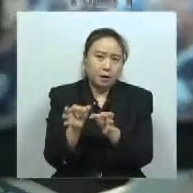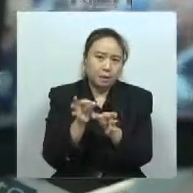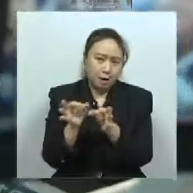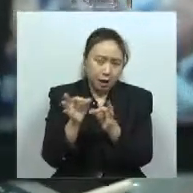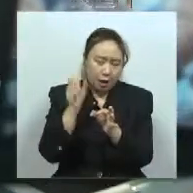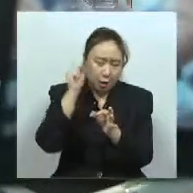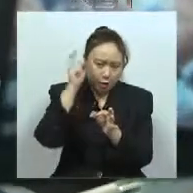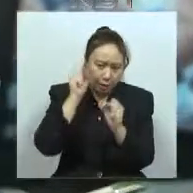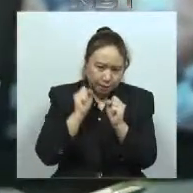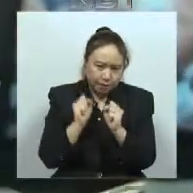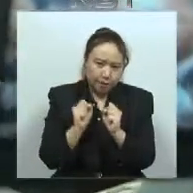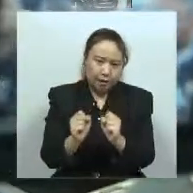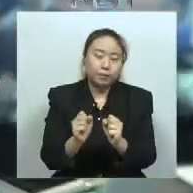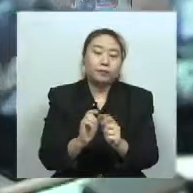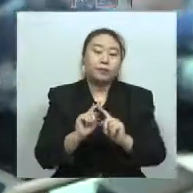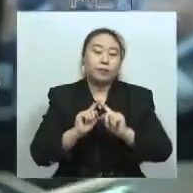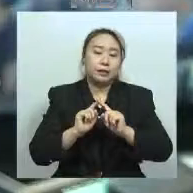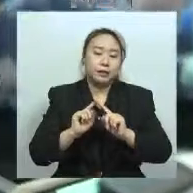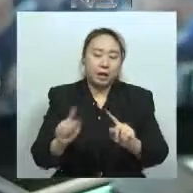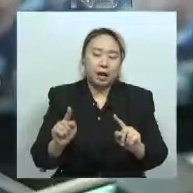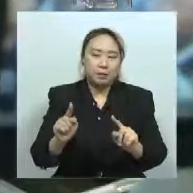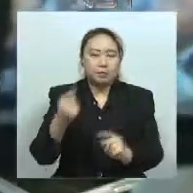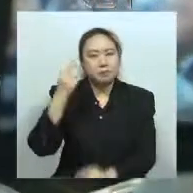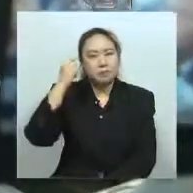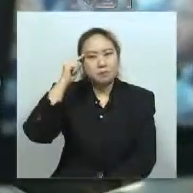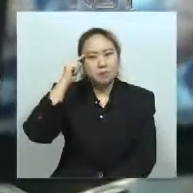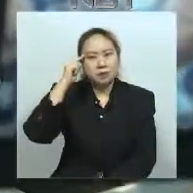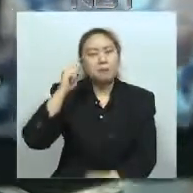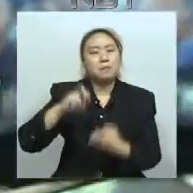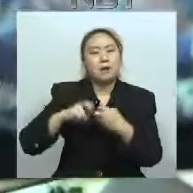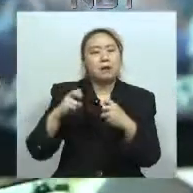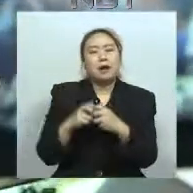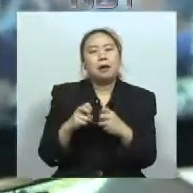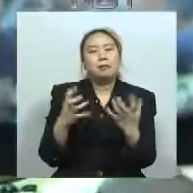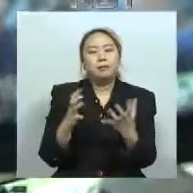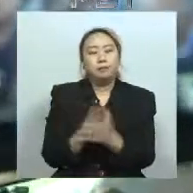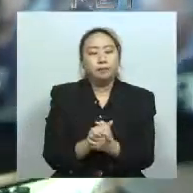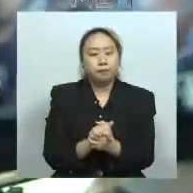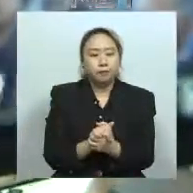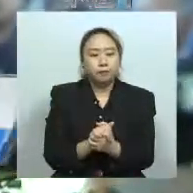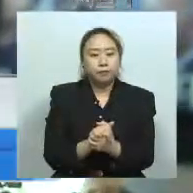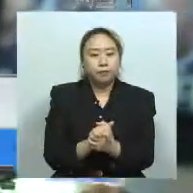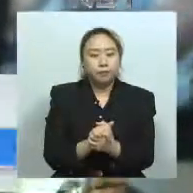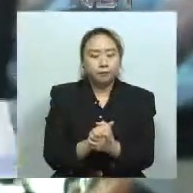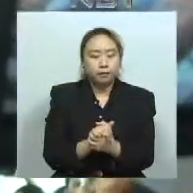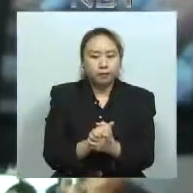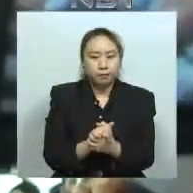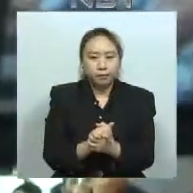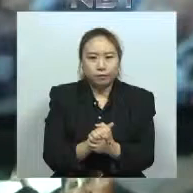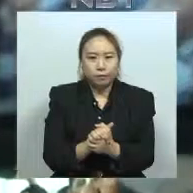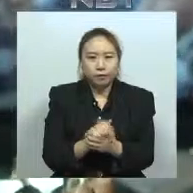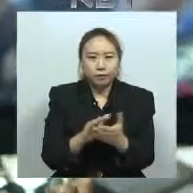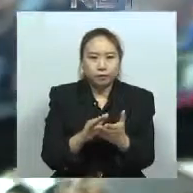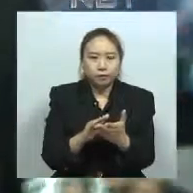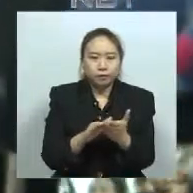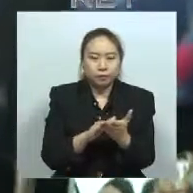าไม่คิดว่าจะเป็นปัญหาอะไรนะครับ การเกี่ยวข้องใหม่เนี่ยจะทำให้เราแก้ปัญหาความอึดอัดถ้าเราไ